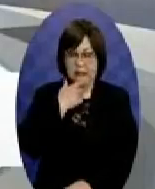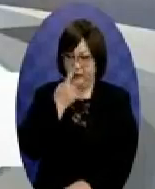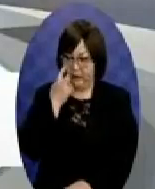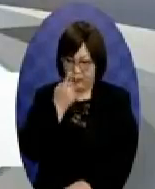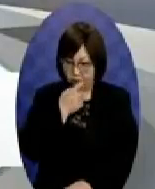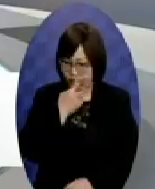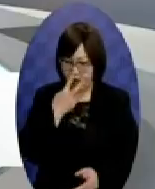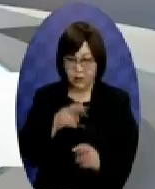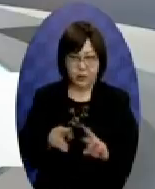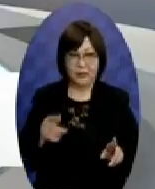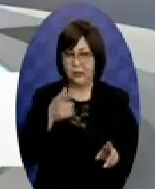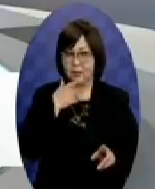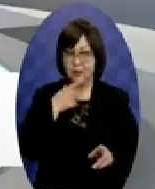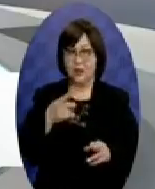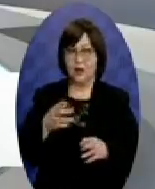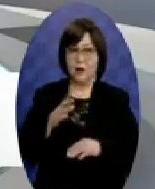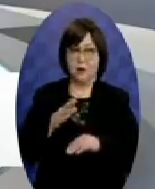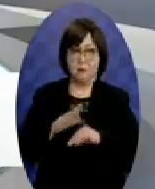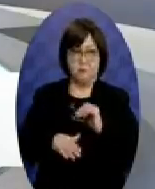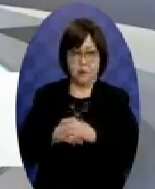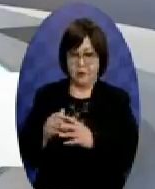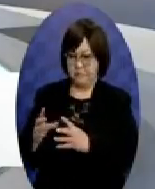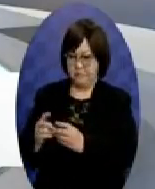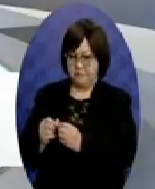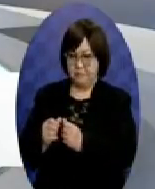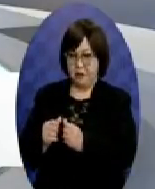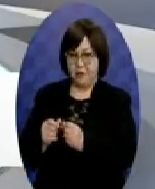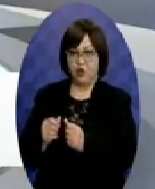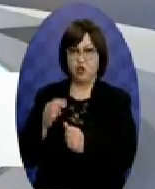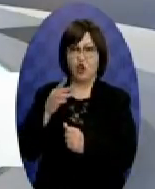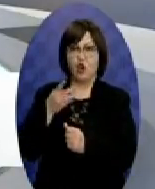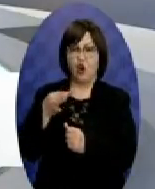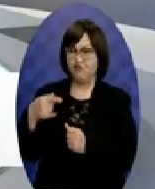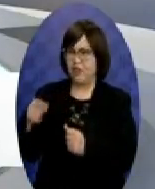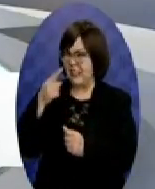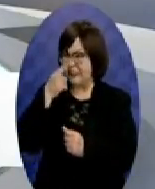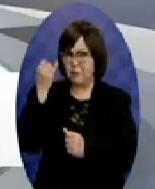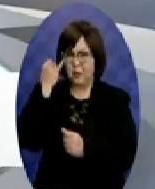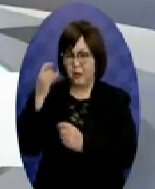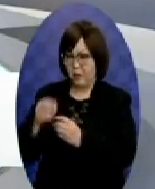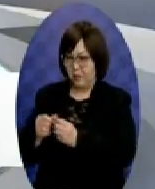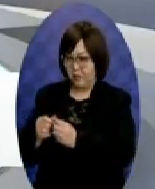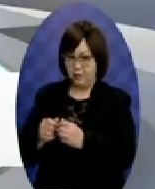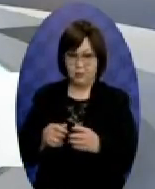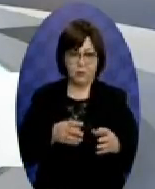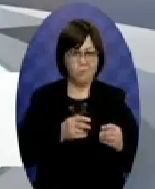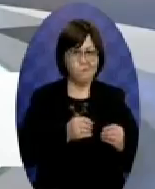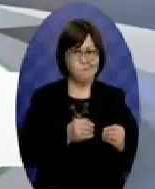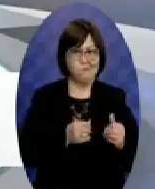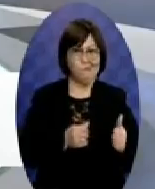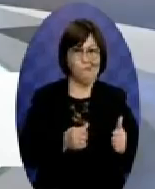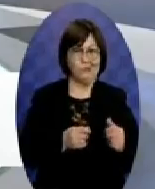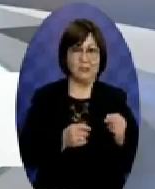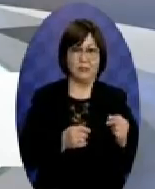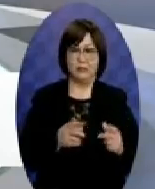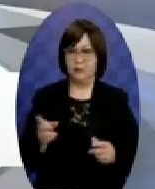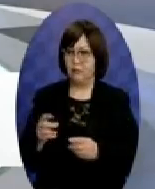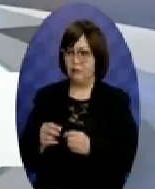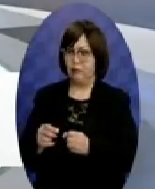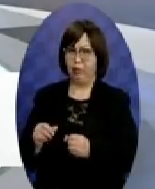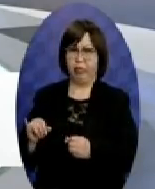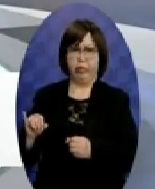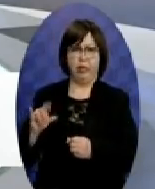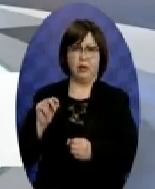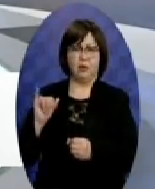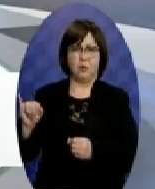А гэхдээ бариад үзэхэд бол мидэгдэнэ. Тэгэхээр энэ ямар сөрөг нөлөөтэй байх вэ гэхээр эргээд нөгөө тухайн бүтээгдэхүүний